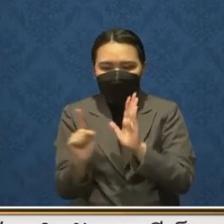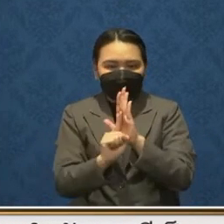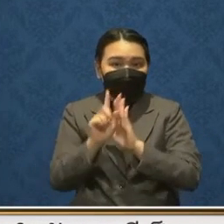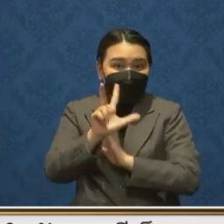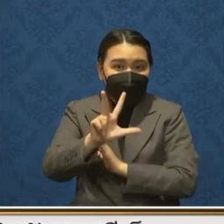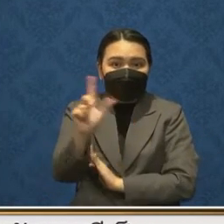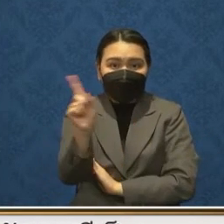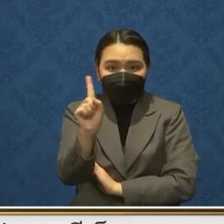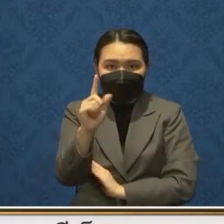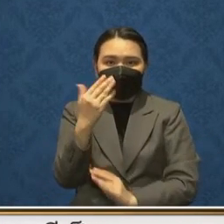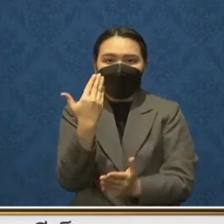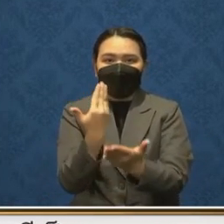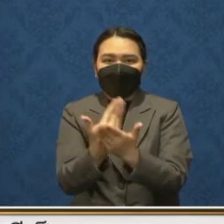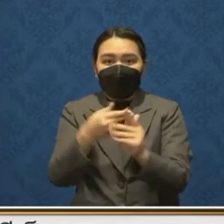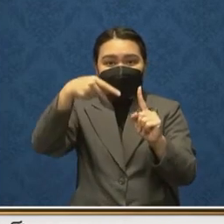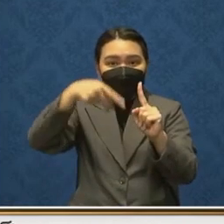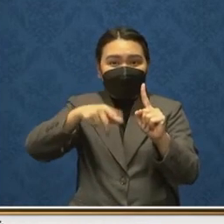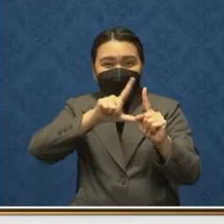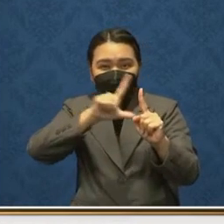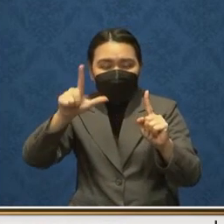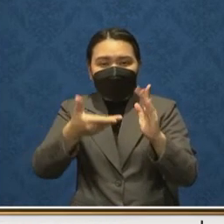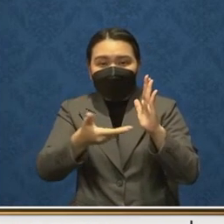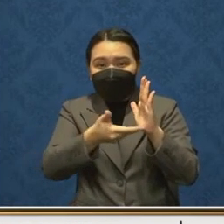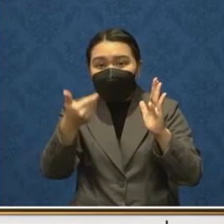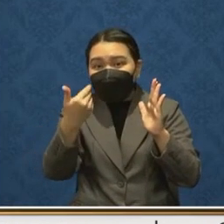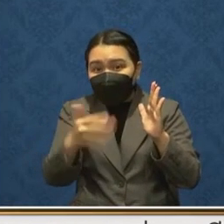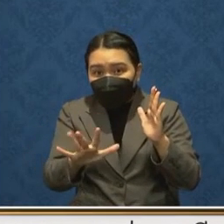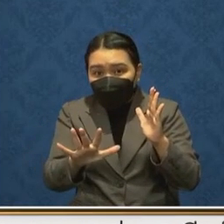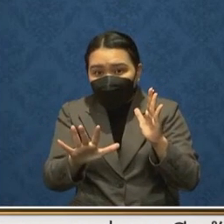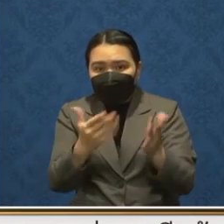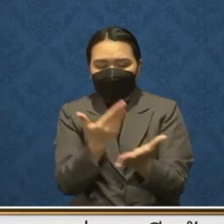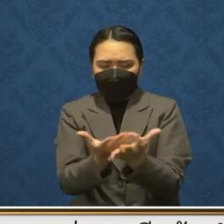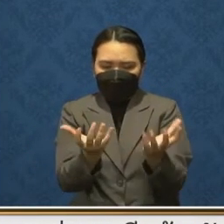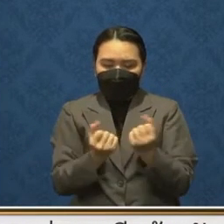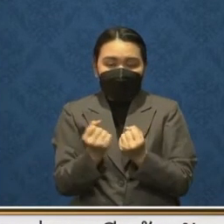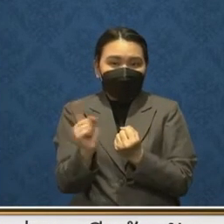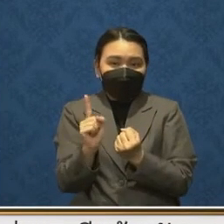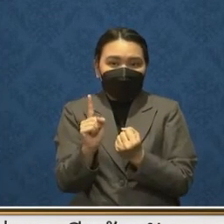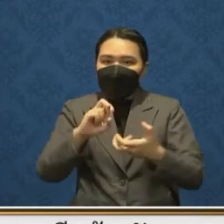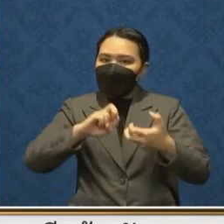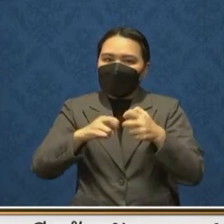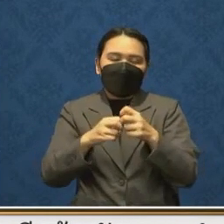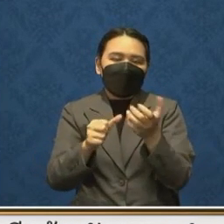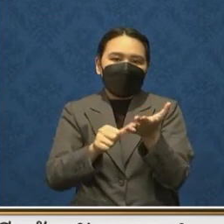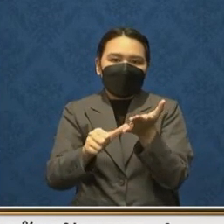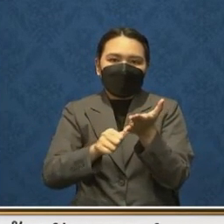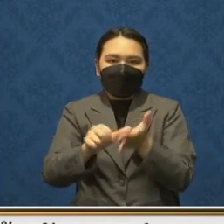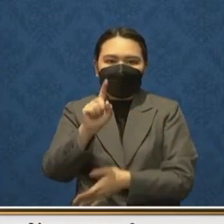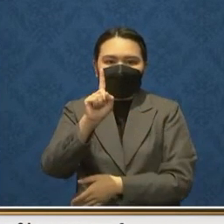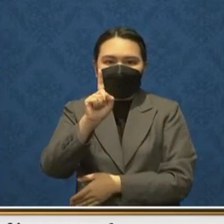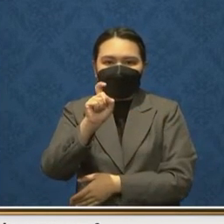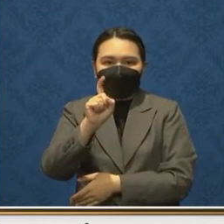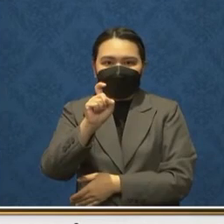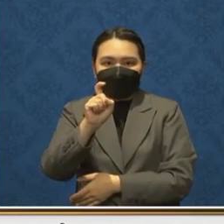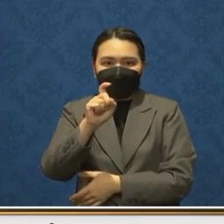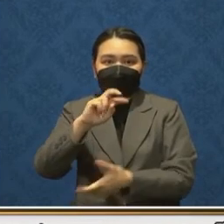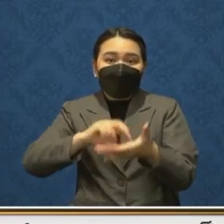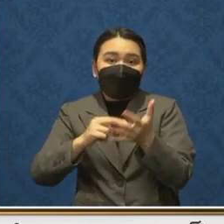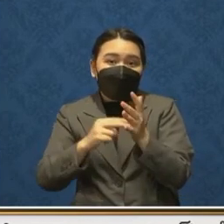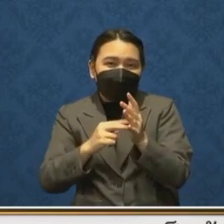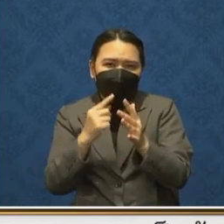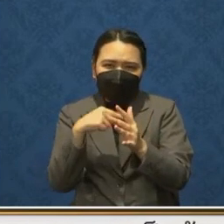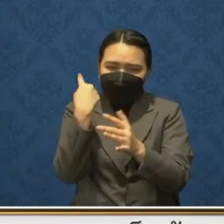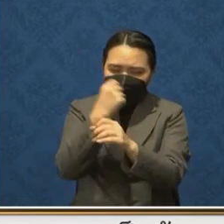ิดเงินเป็ 1,000 ล้าน เสร็แล้วได้อะไรมาบางครับ ก็แก้ไขปัหาไม่ได้ท่านปกป้องไข่นะครันขณะนั้